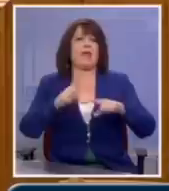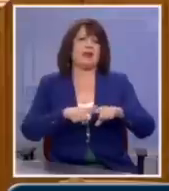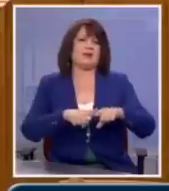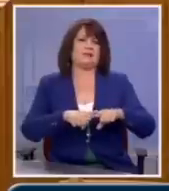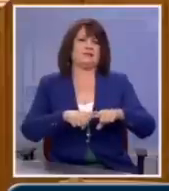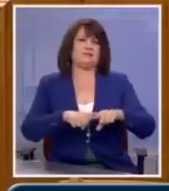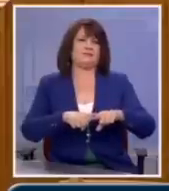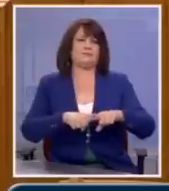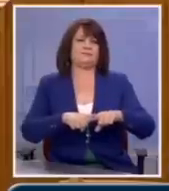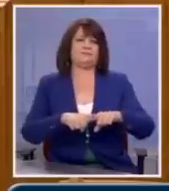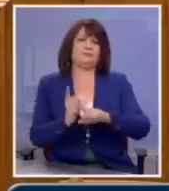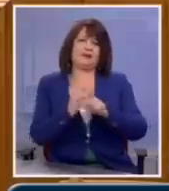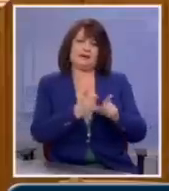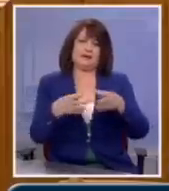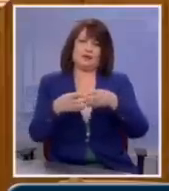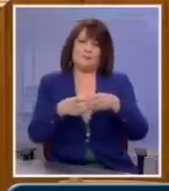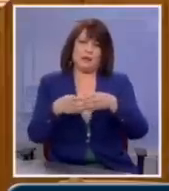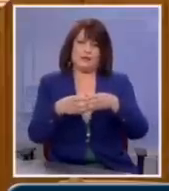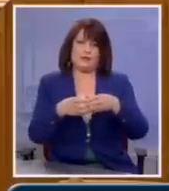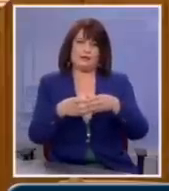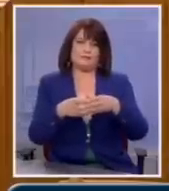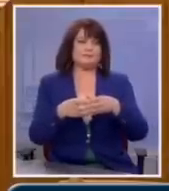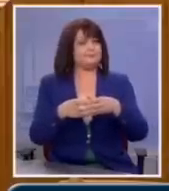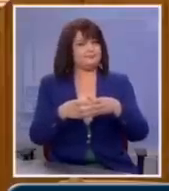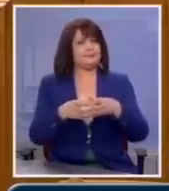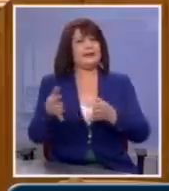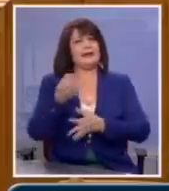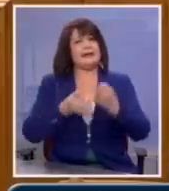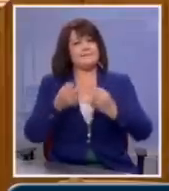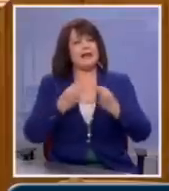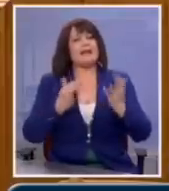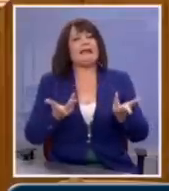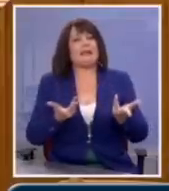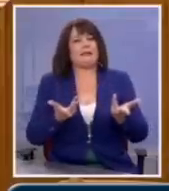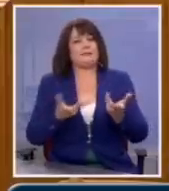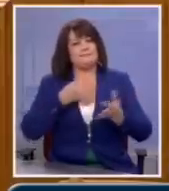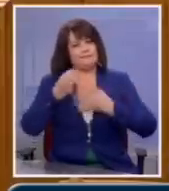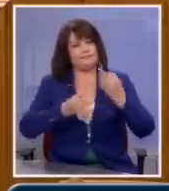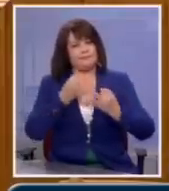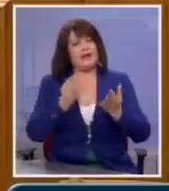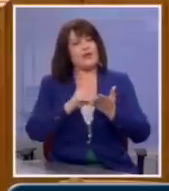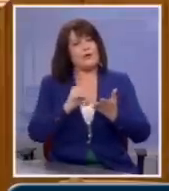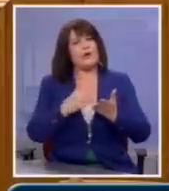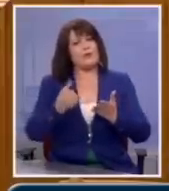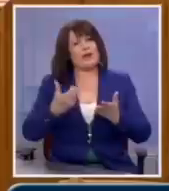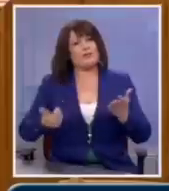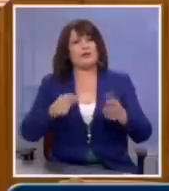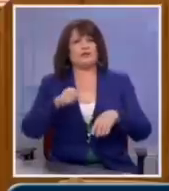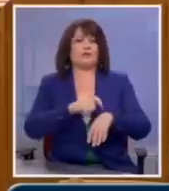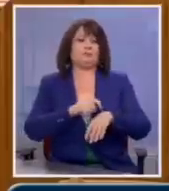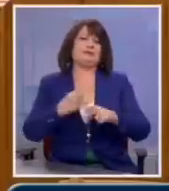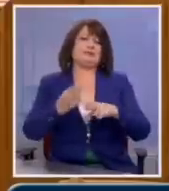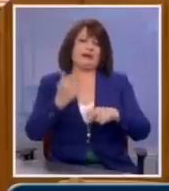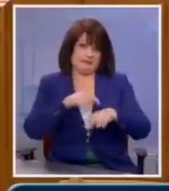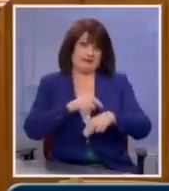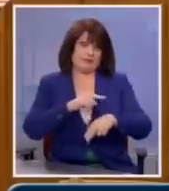να αποτελούν μια ιδιαίτερη κατηγορία, και είπα την επιχειρηματολογία, υπάρχουν και πολλά άλλα να σας πω, αλλά τώρα δεν έχει